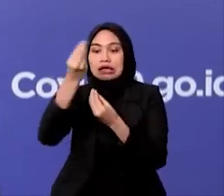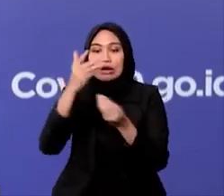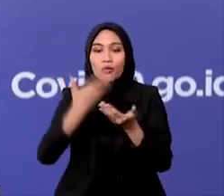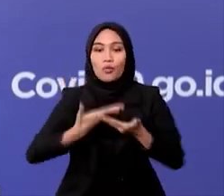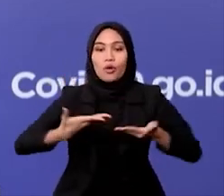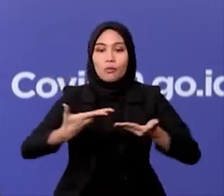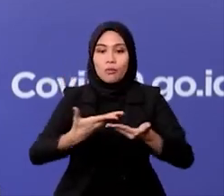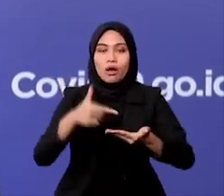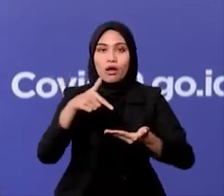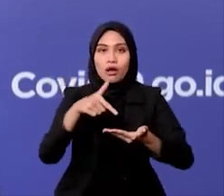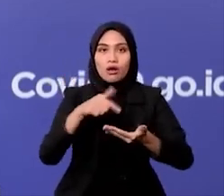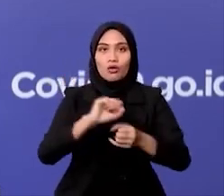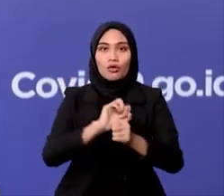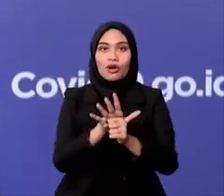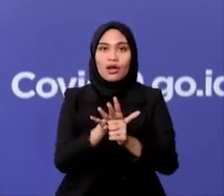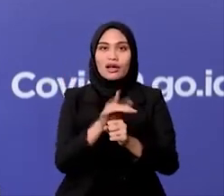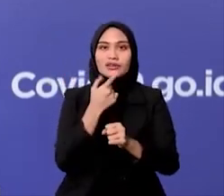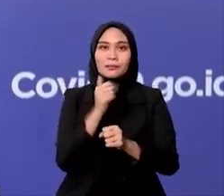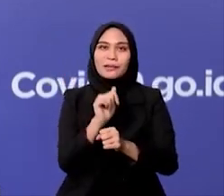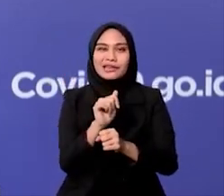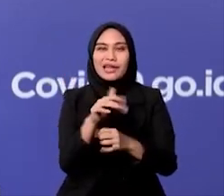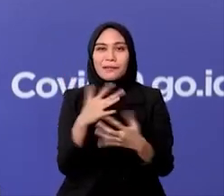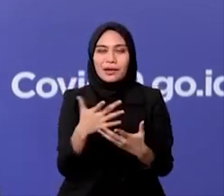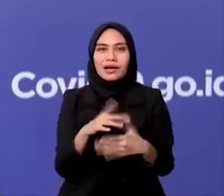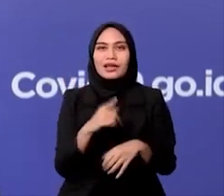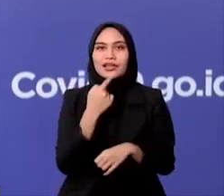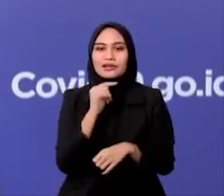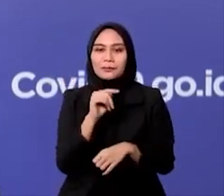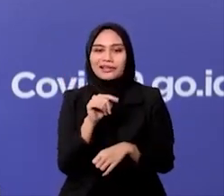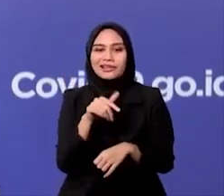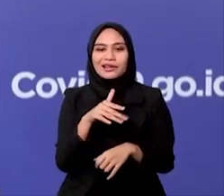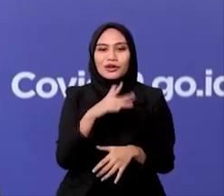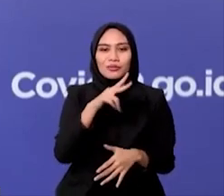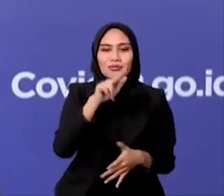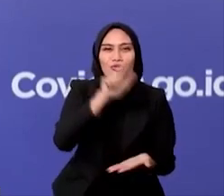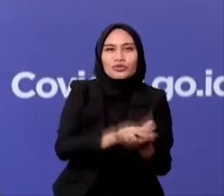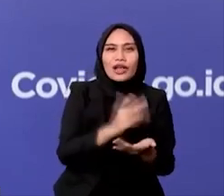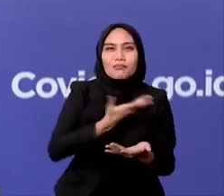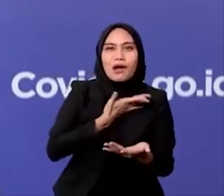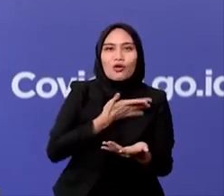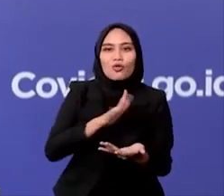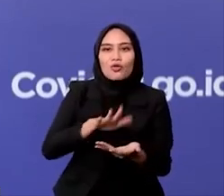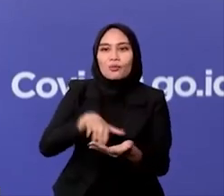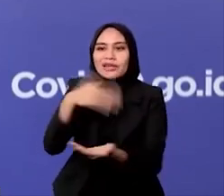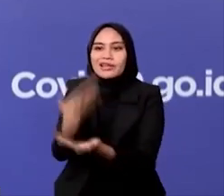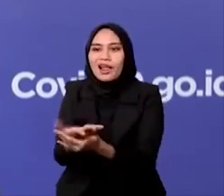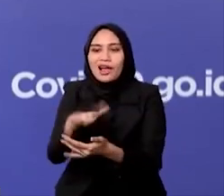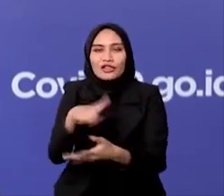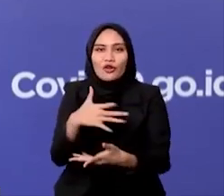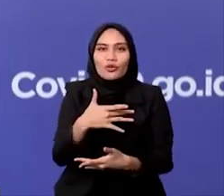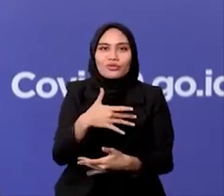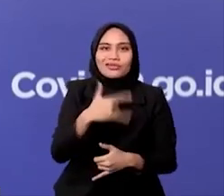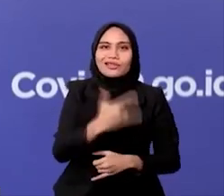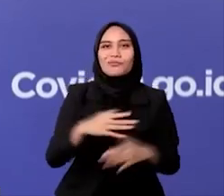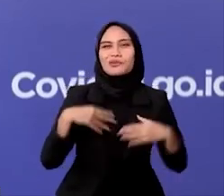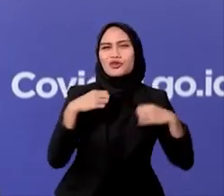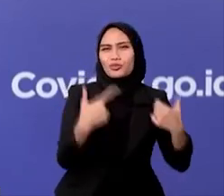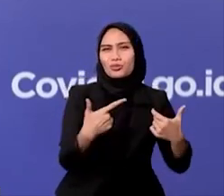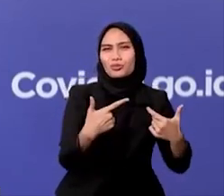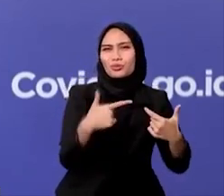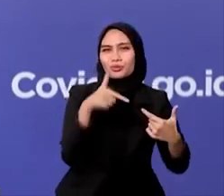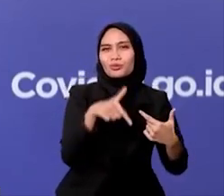layaknya keputusan hidup dan mati ini adalah pesan internasional